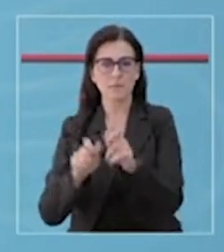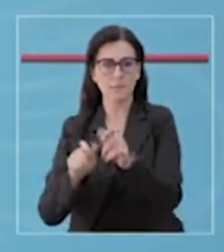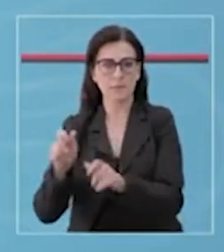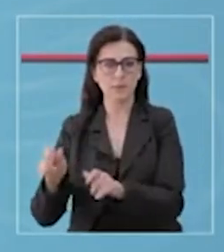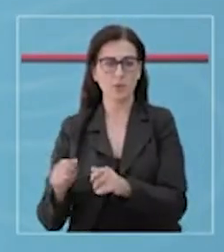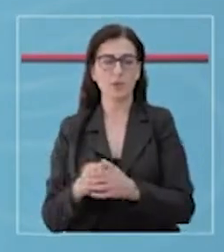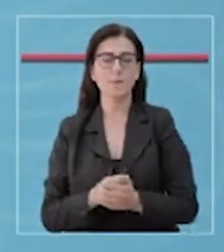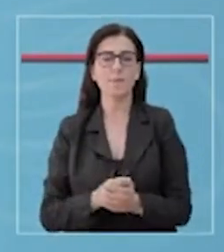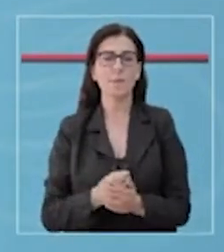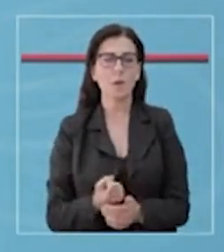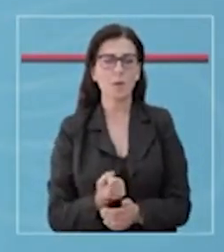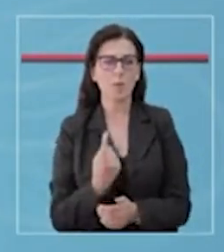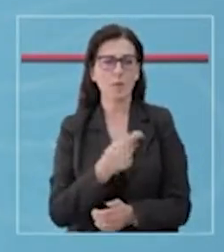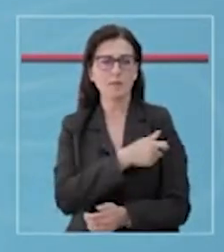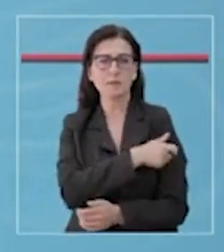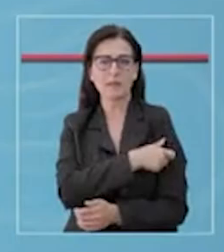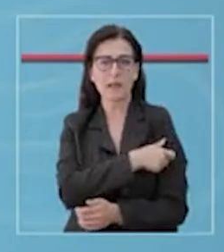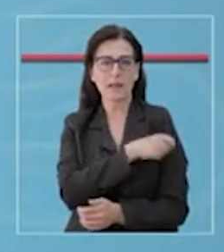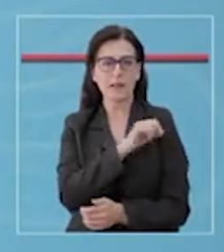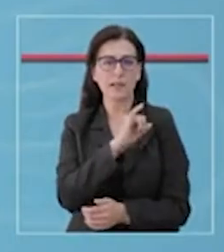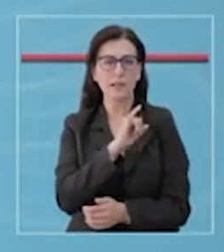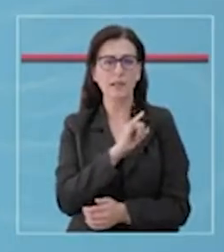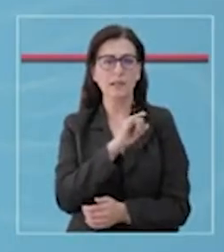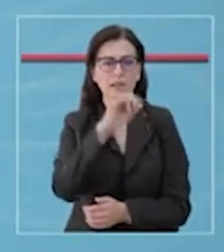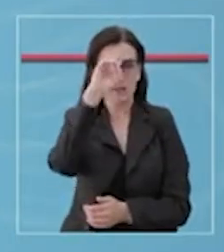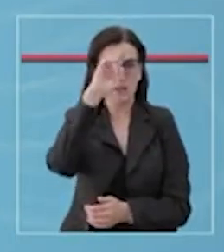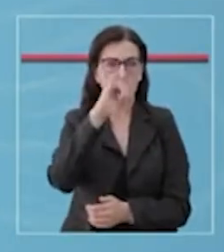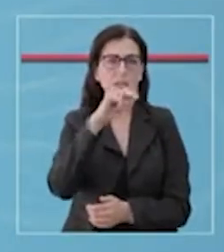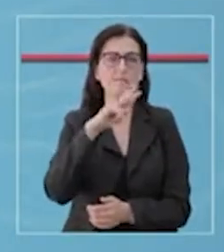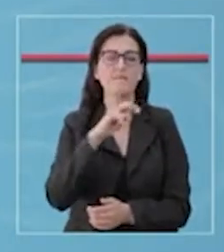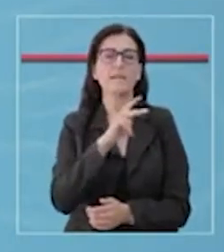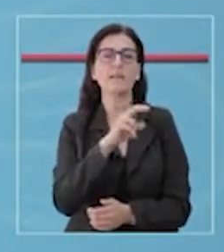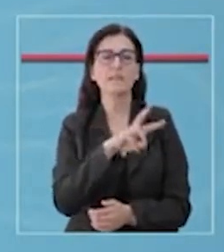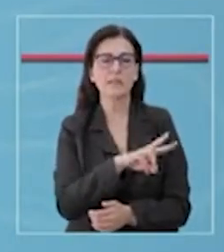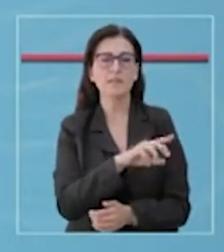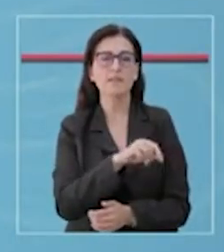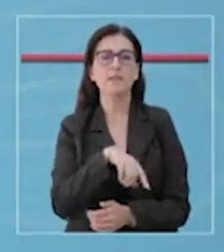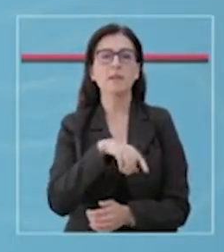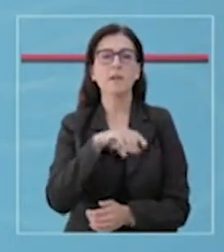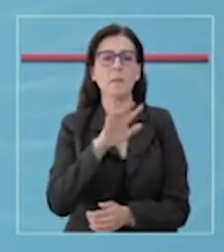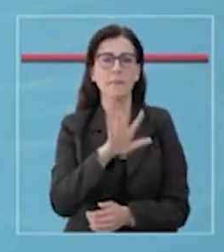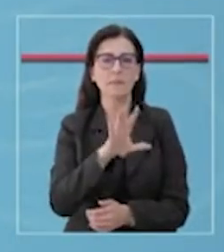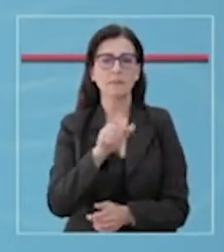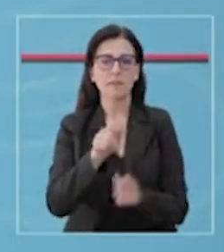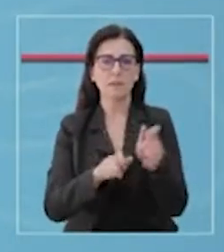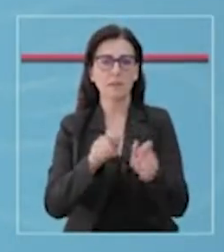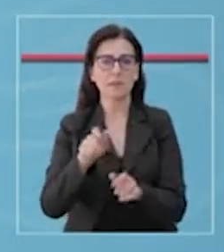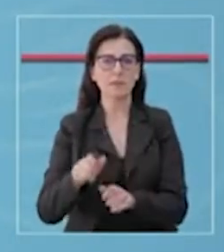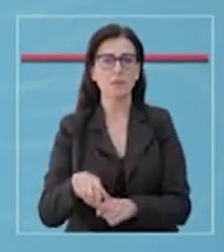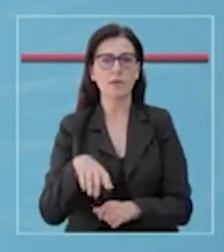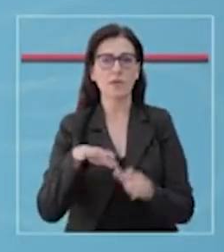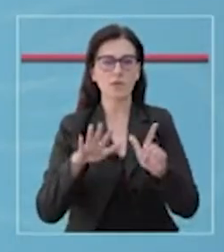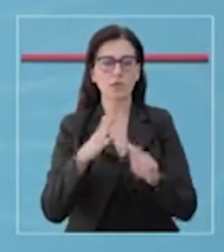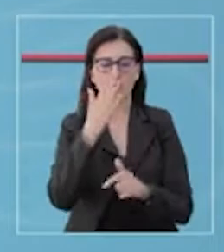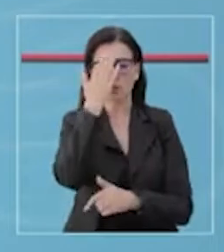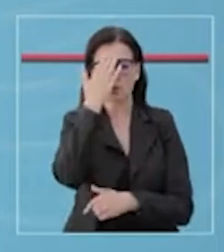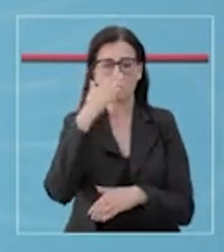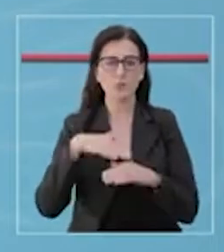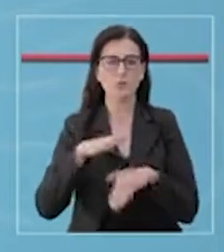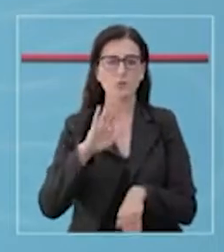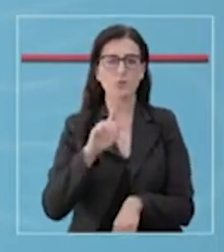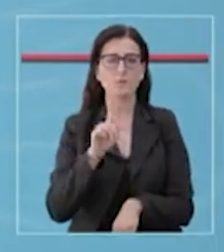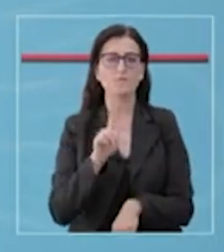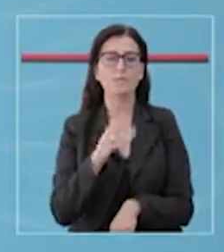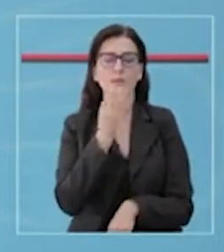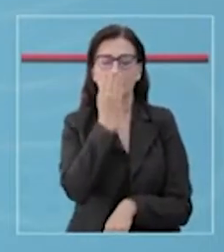në spitalin infektiv, marrin shërbim spitalor 50 pacientë, 7 janë në terapi intensive, një prej rasteve